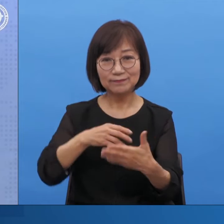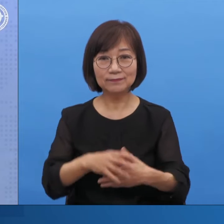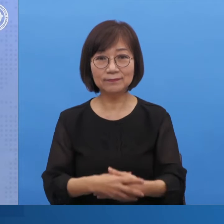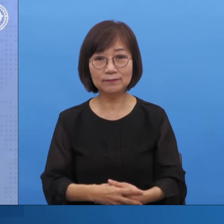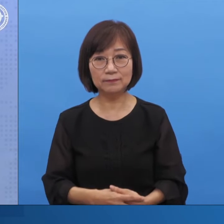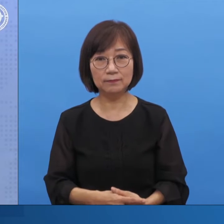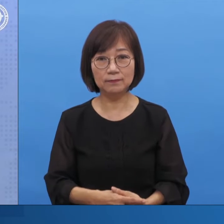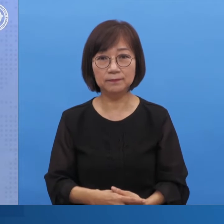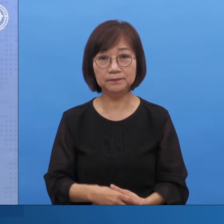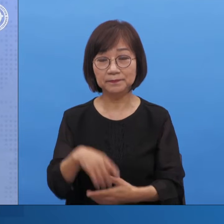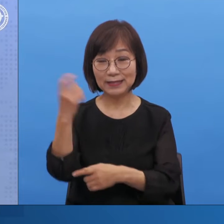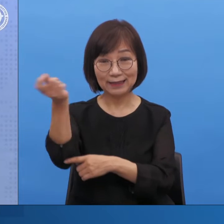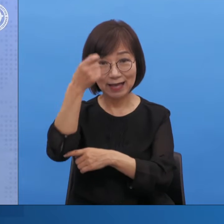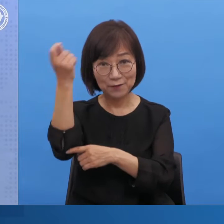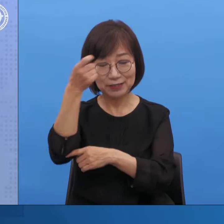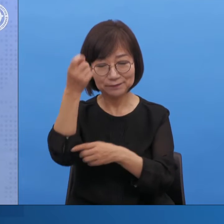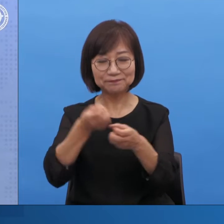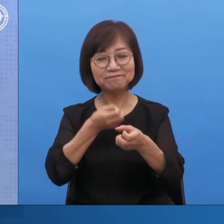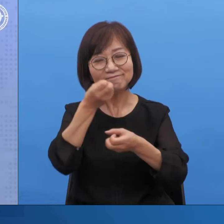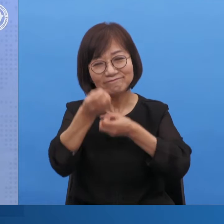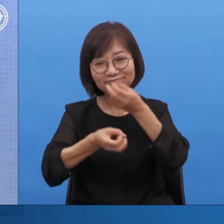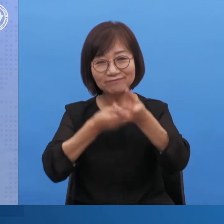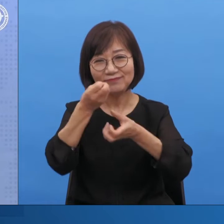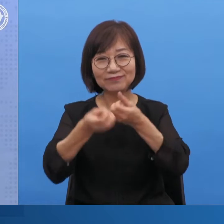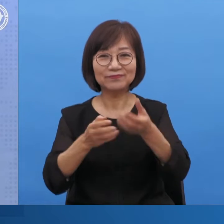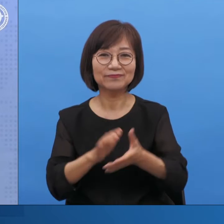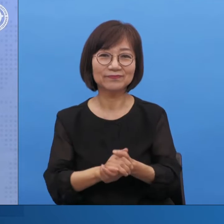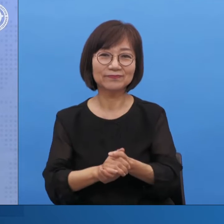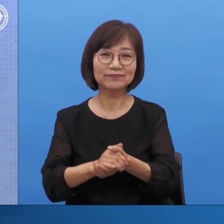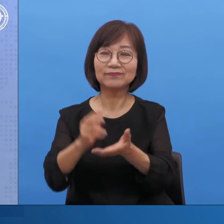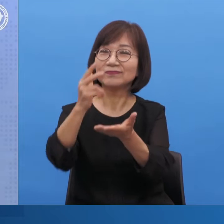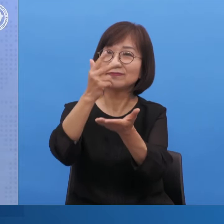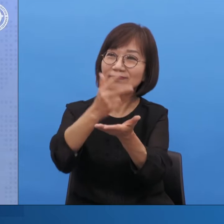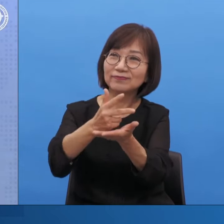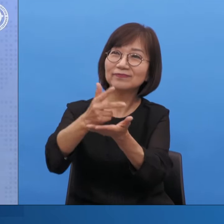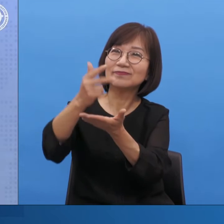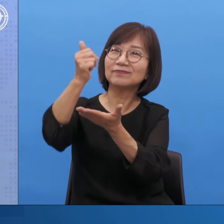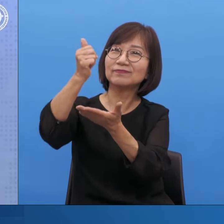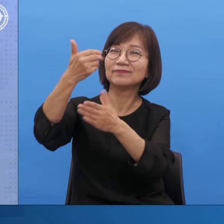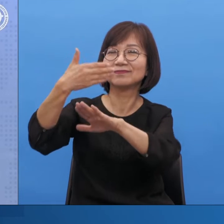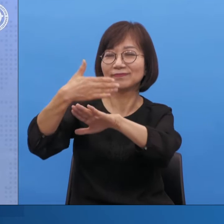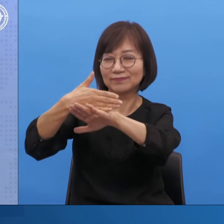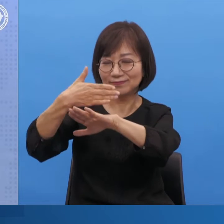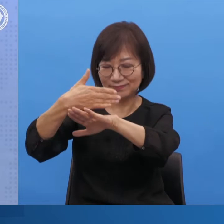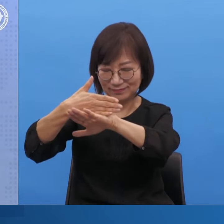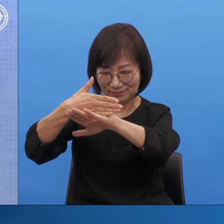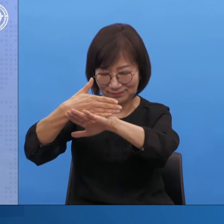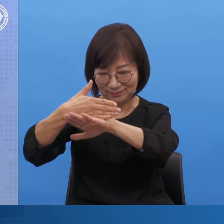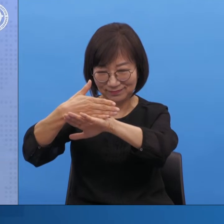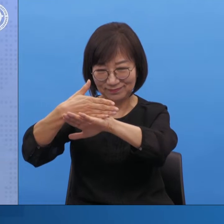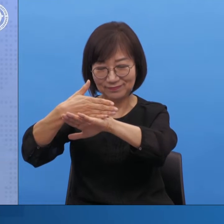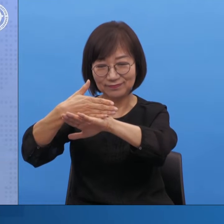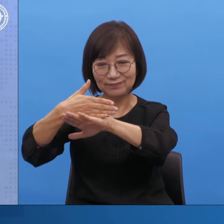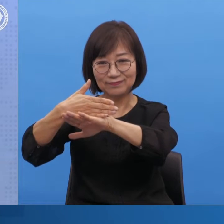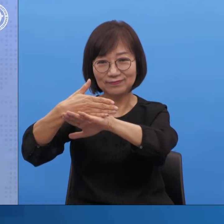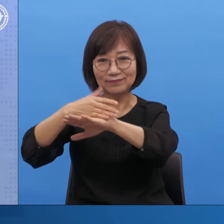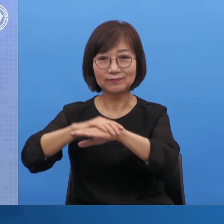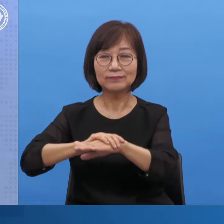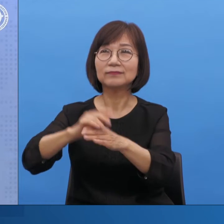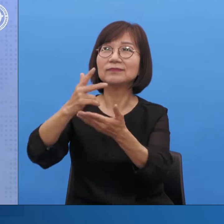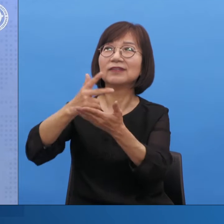118. 다윗이 한 말입니다. These are the words of David. 여호와께 감사하라. Oh, give thanks to the Lord,